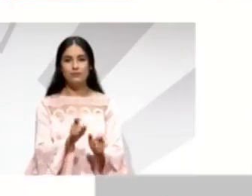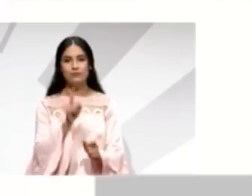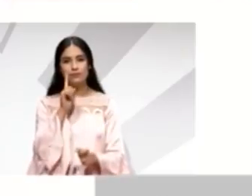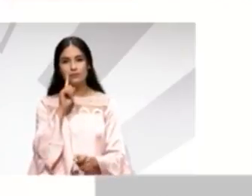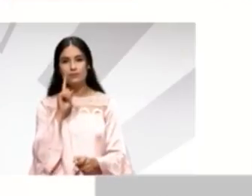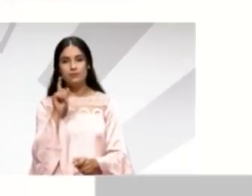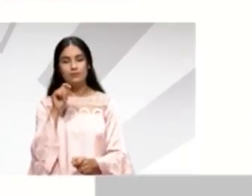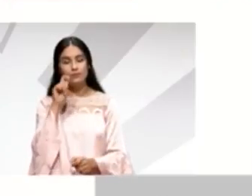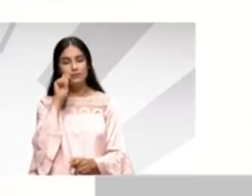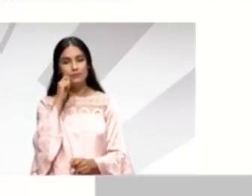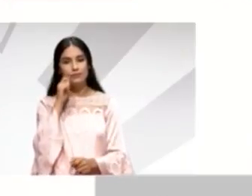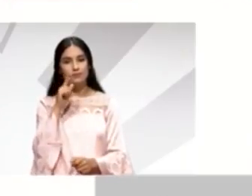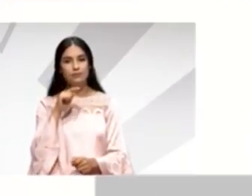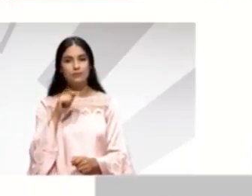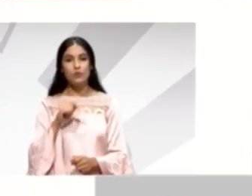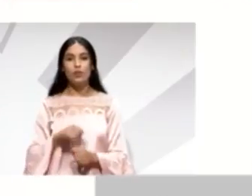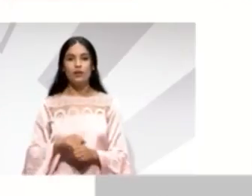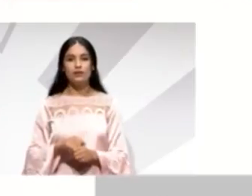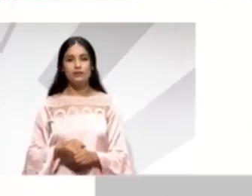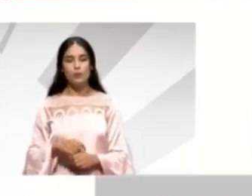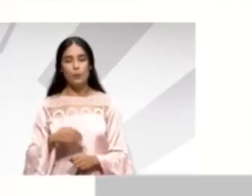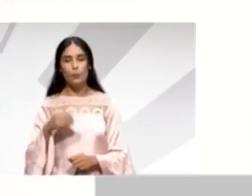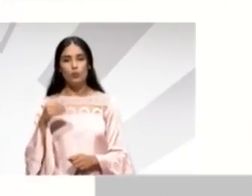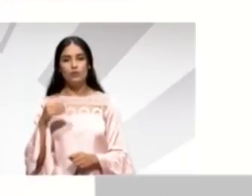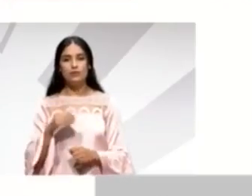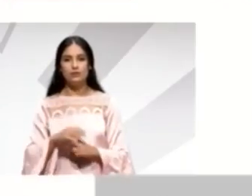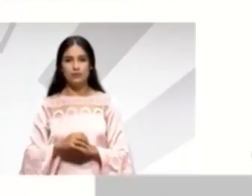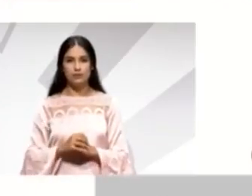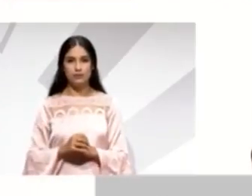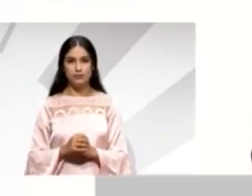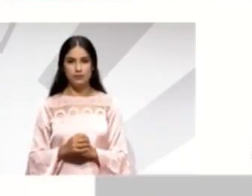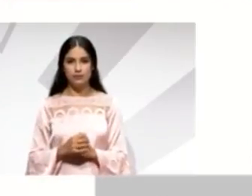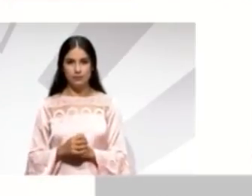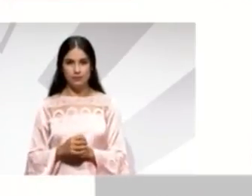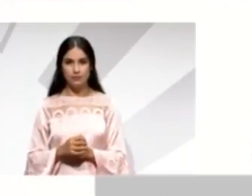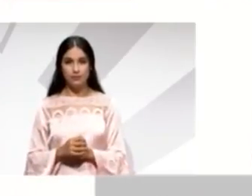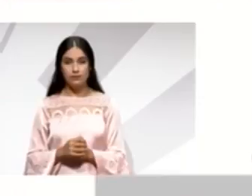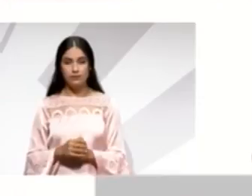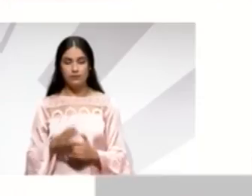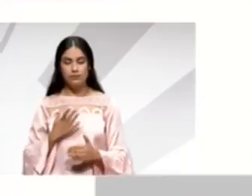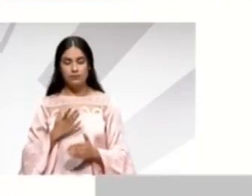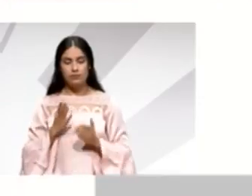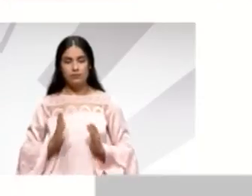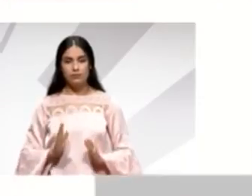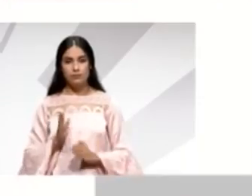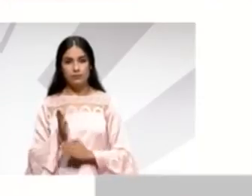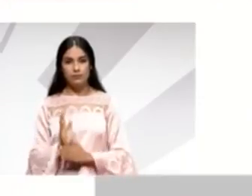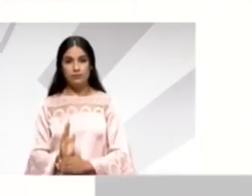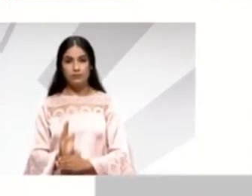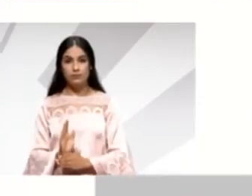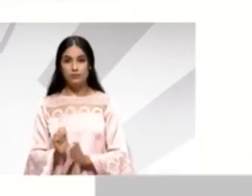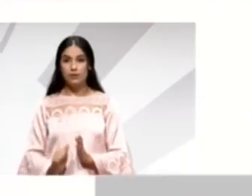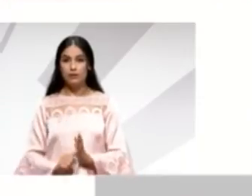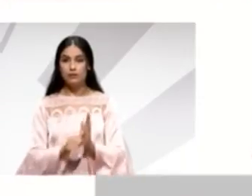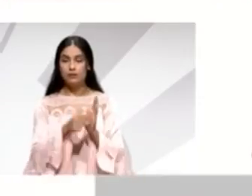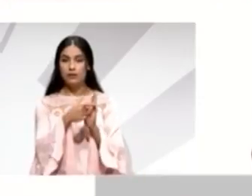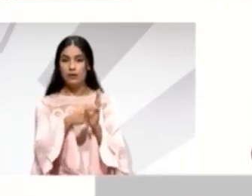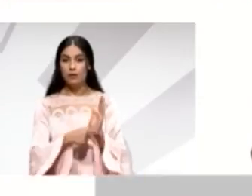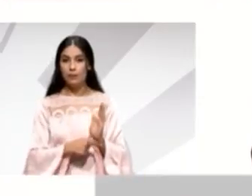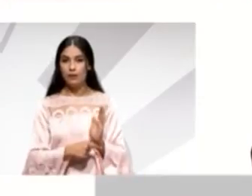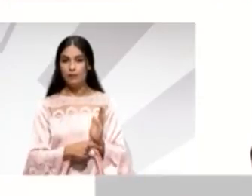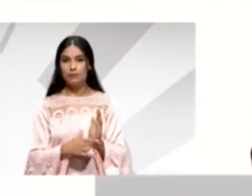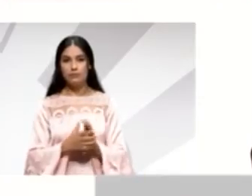ولايه المنستير اقدم نفسي عز الدين الكامل رئيس قائمه